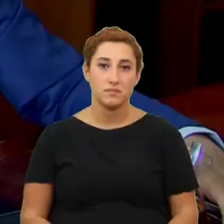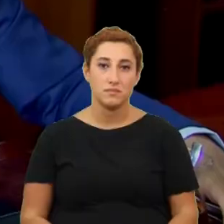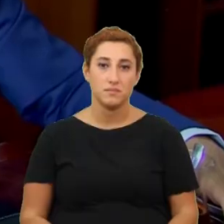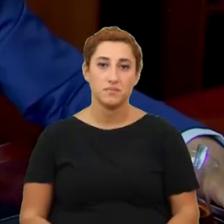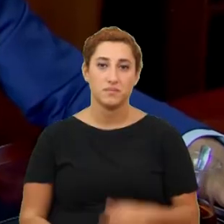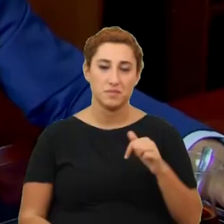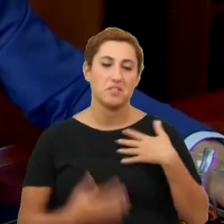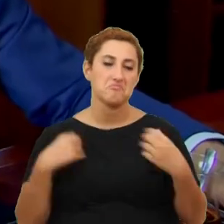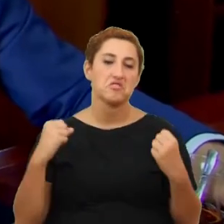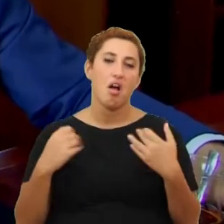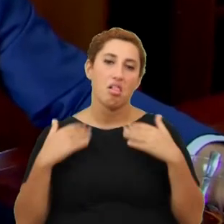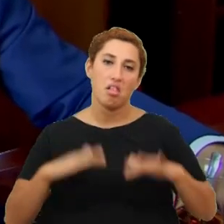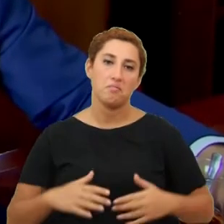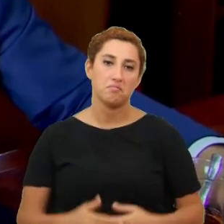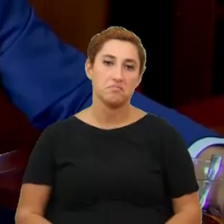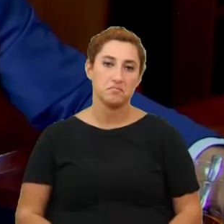Artık yerim sağlam.